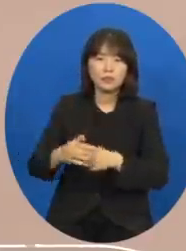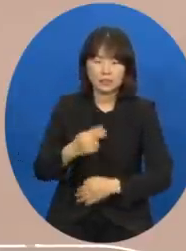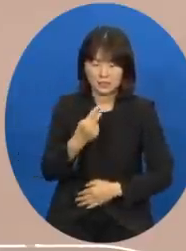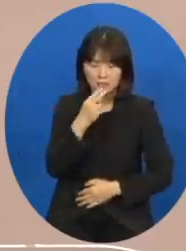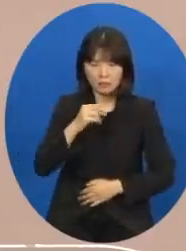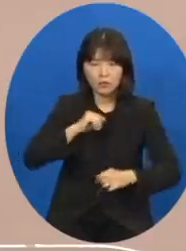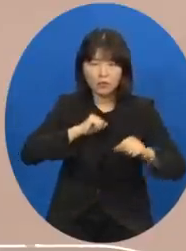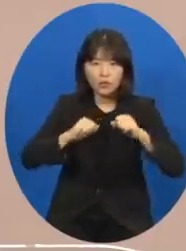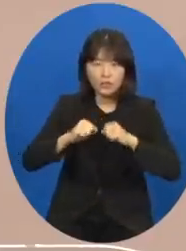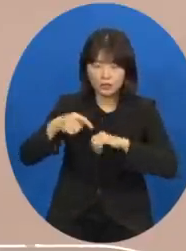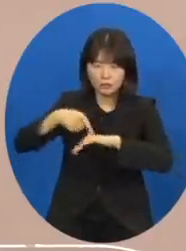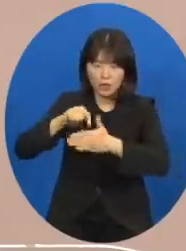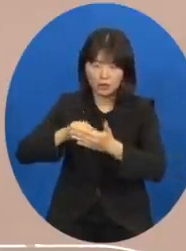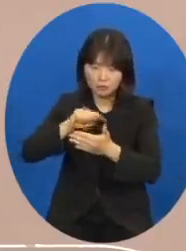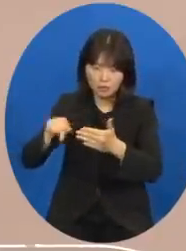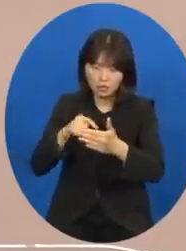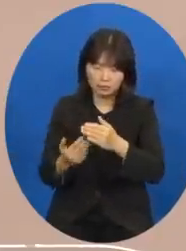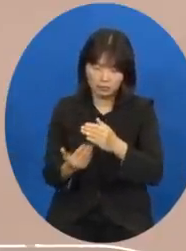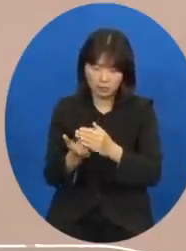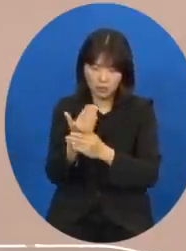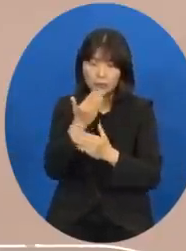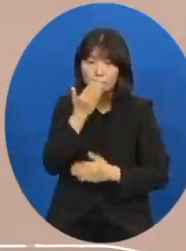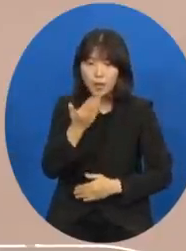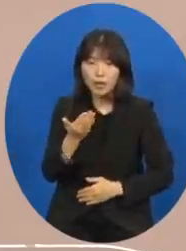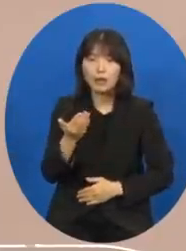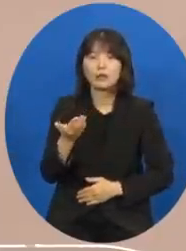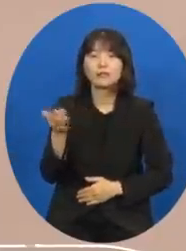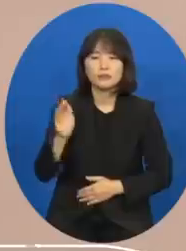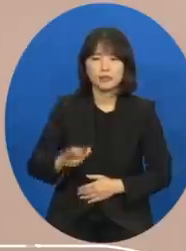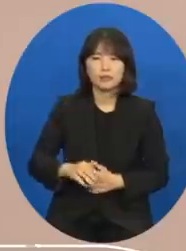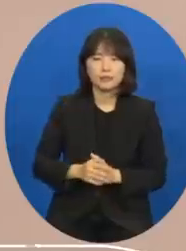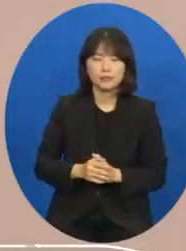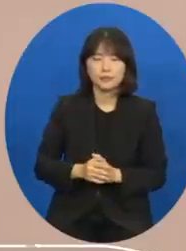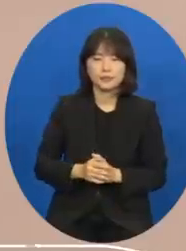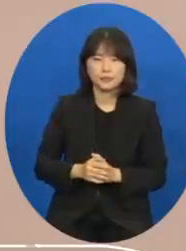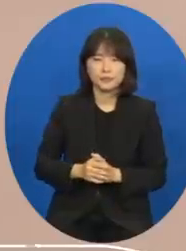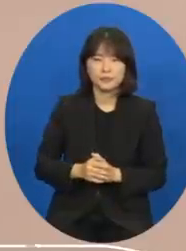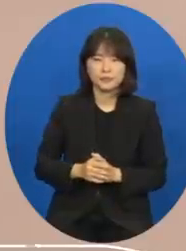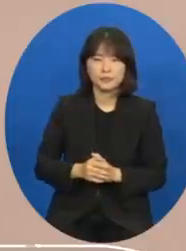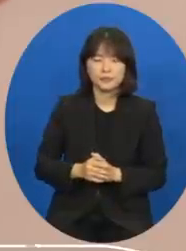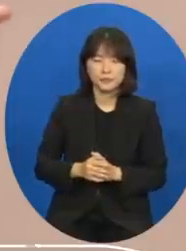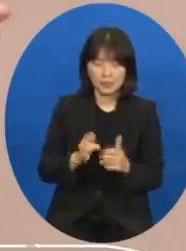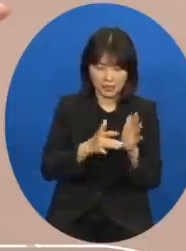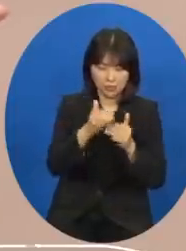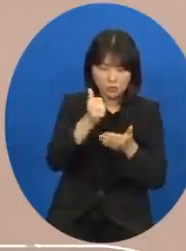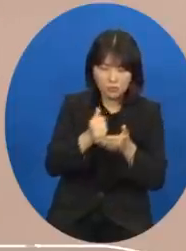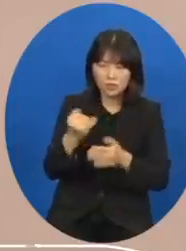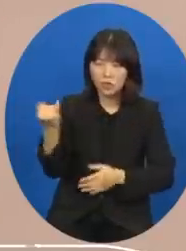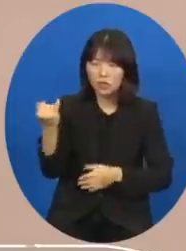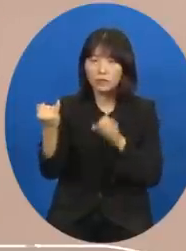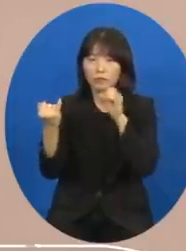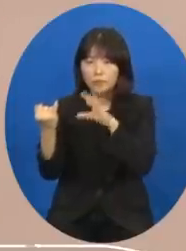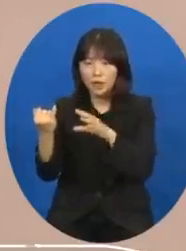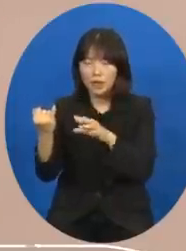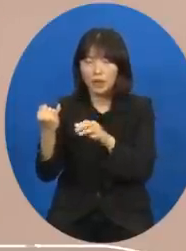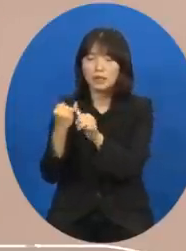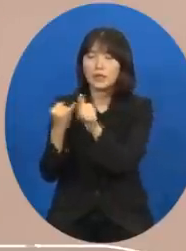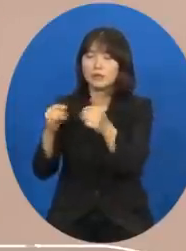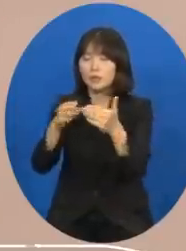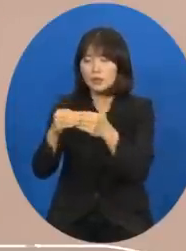그 마음에서 일어나야 되는데 그래서 예수님께서 그 여인에게 남편을 데려오라고 이야기를